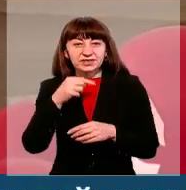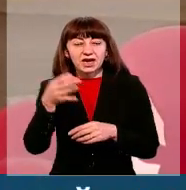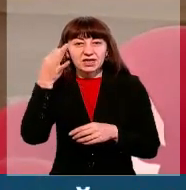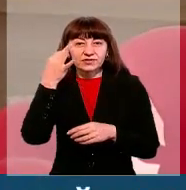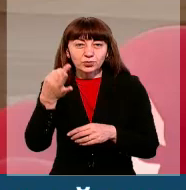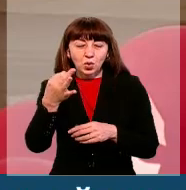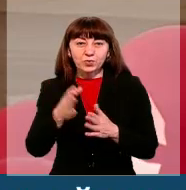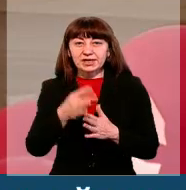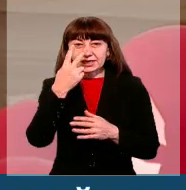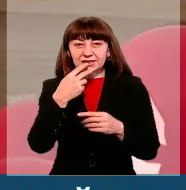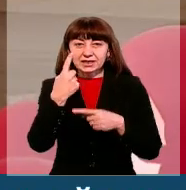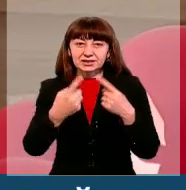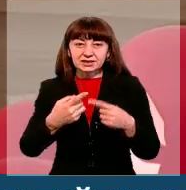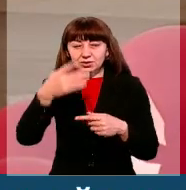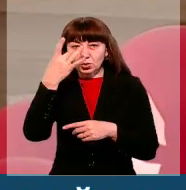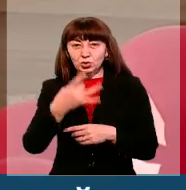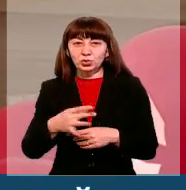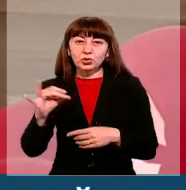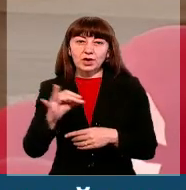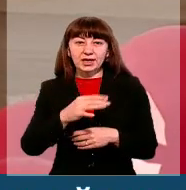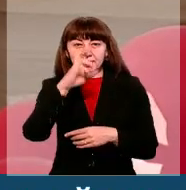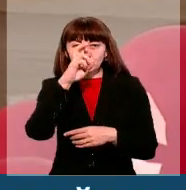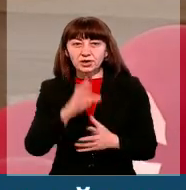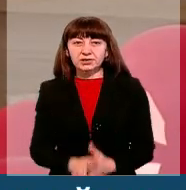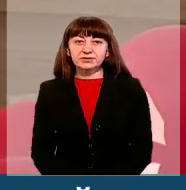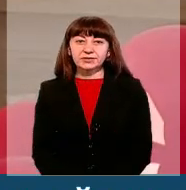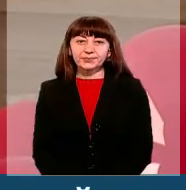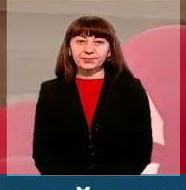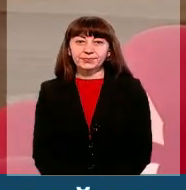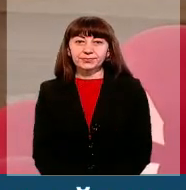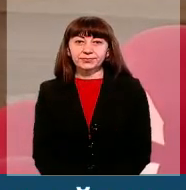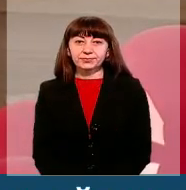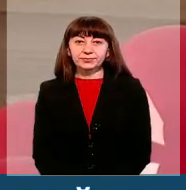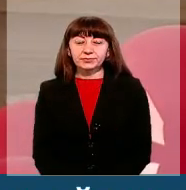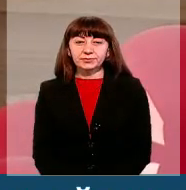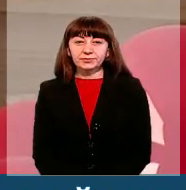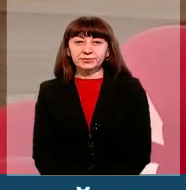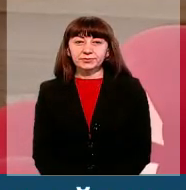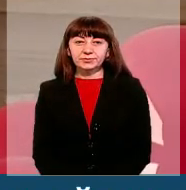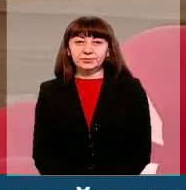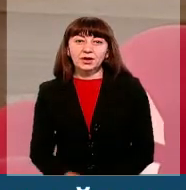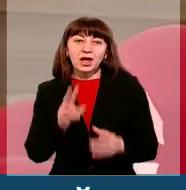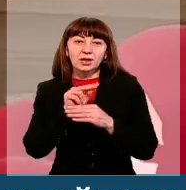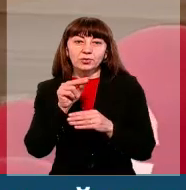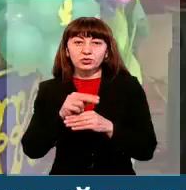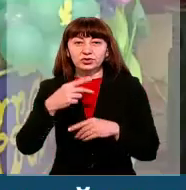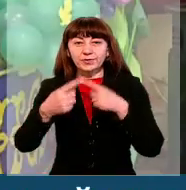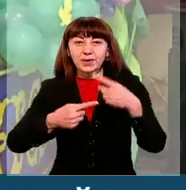дәстүрімізді біліп жүрсеңіздер деген мақсатта ұйымдастырдық. Бұл ұрпақтан ұрпаққа жалғасатын біздің мәдениетіміз,